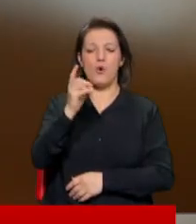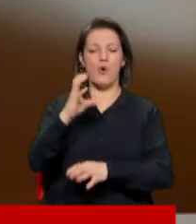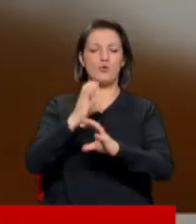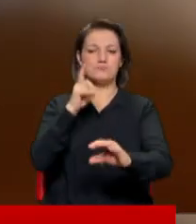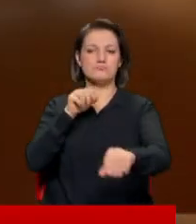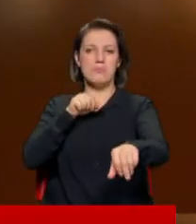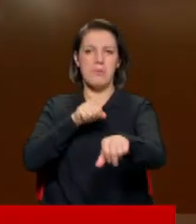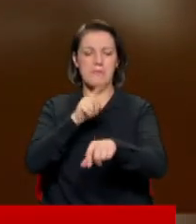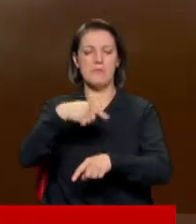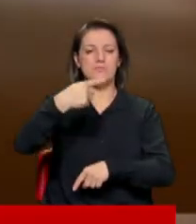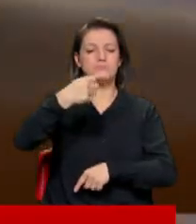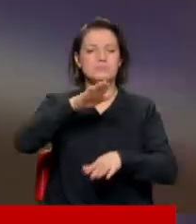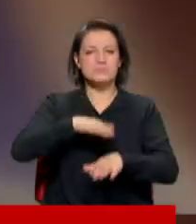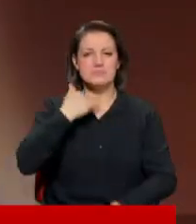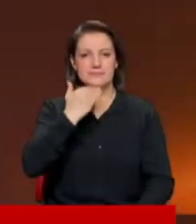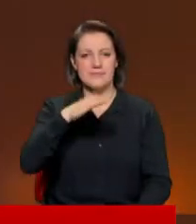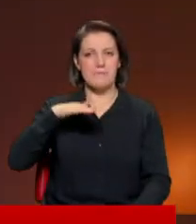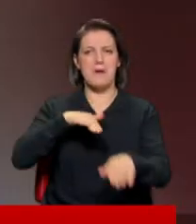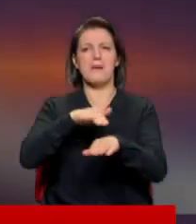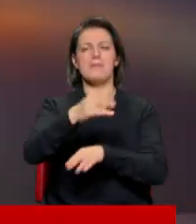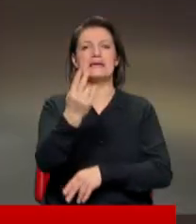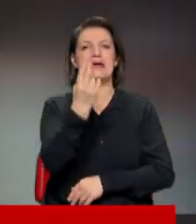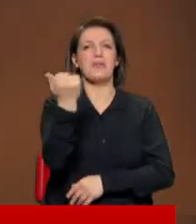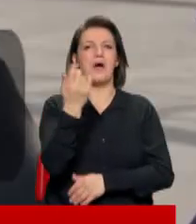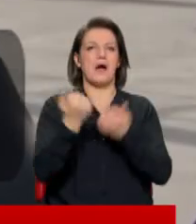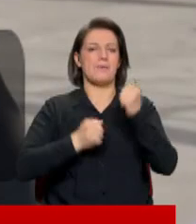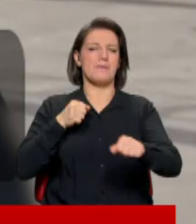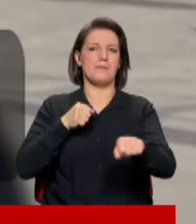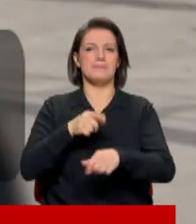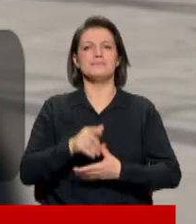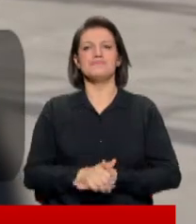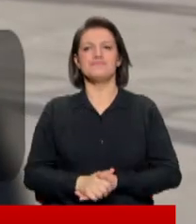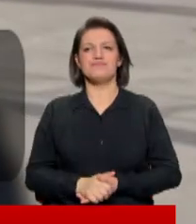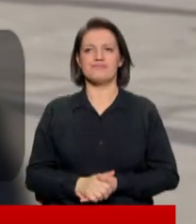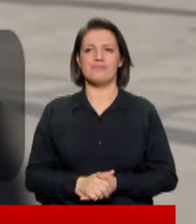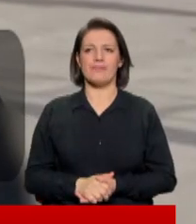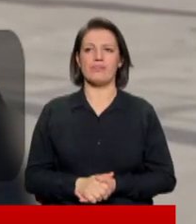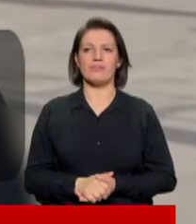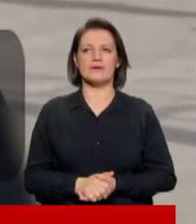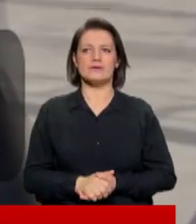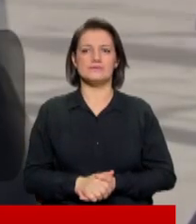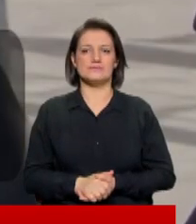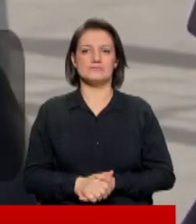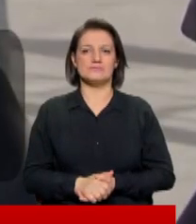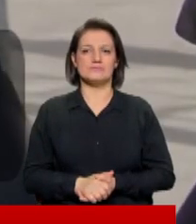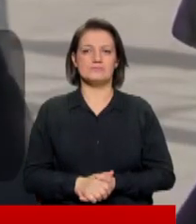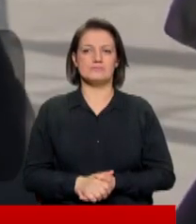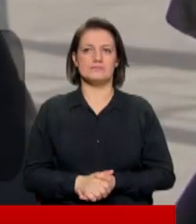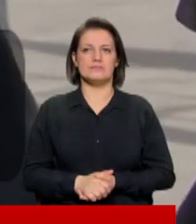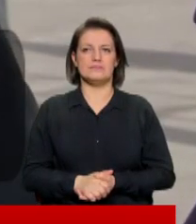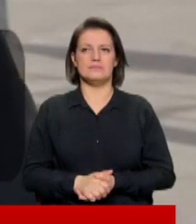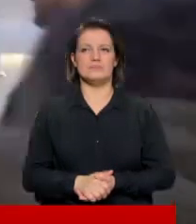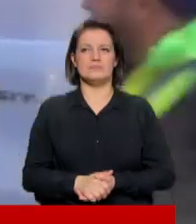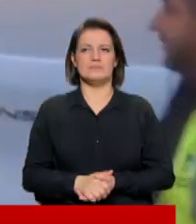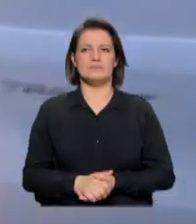çarptı. Diğer araçlar da duramadı. 7 araç birbirine girdi. Orada yaralı insanlar vardı. Onları hep ezdi. Bir anda can pazarına